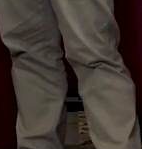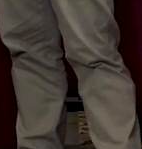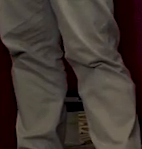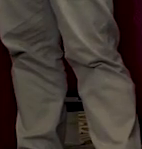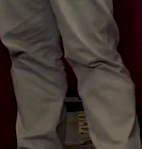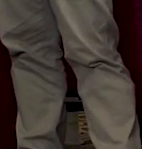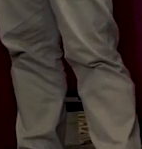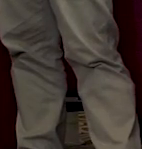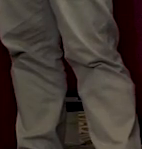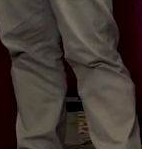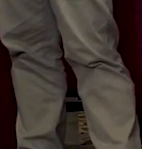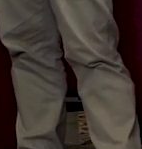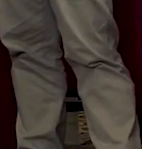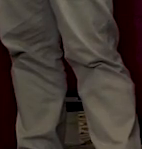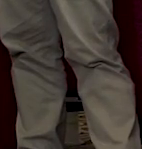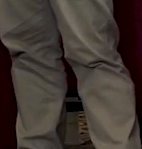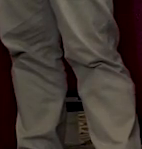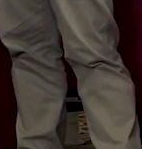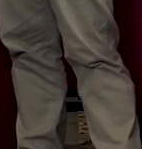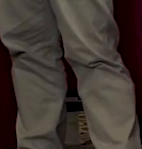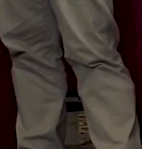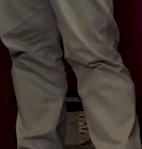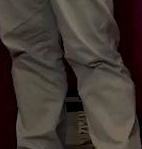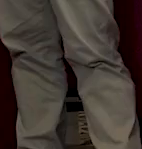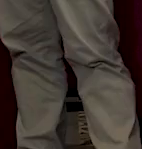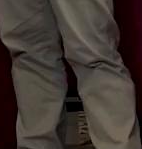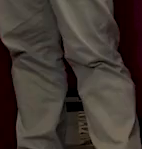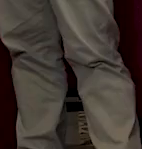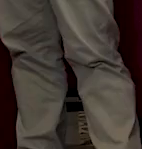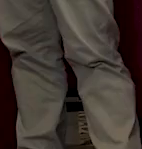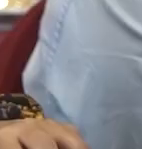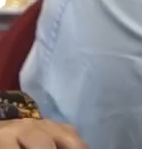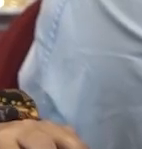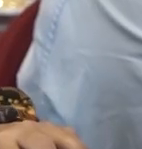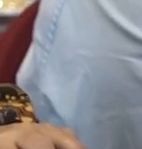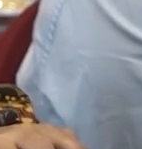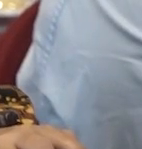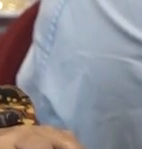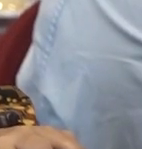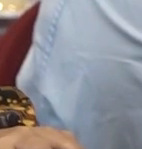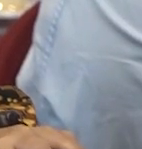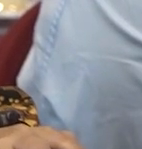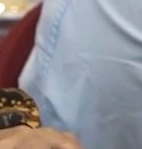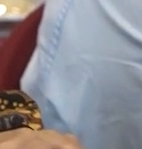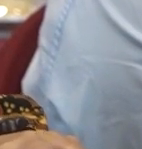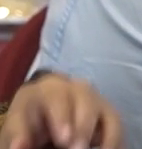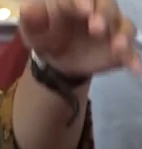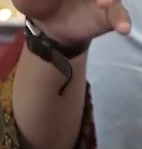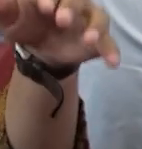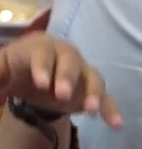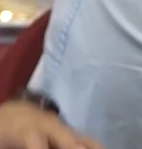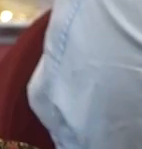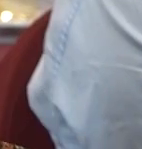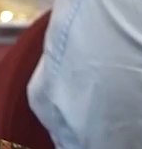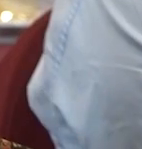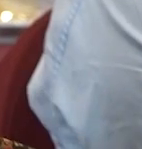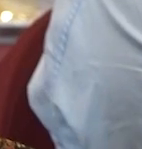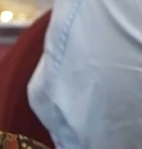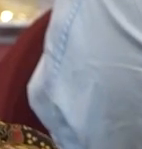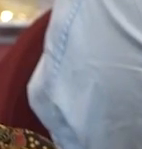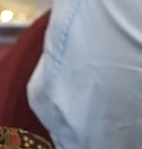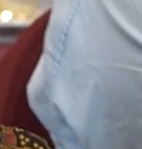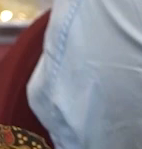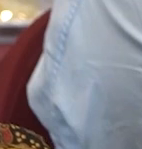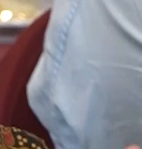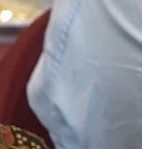diputus oleh pimpinan kami dan sampai akhirnya proses persidangannya juga sudah diketok